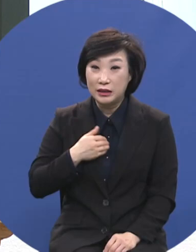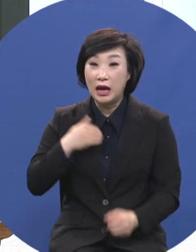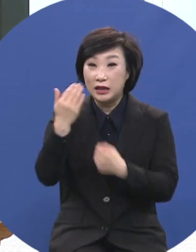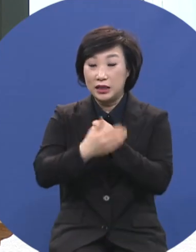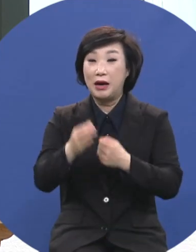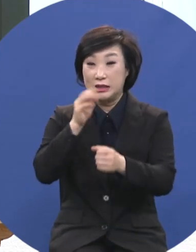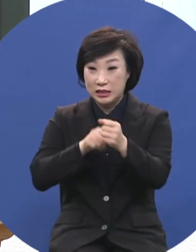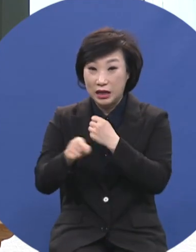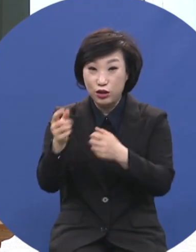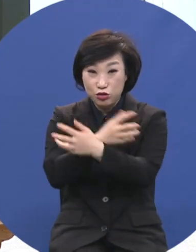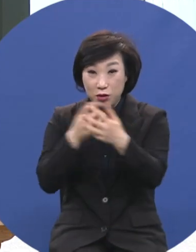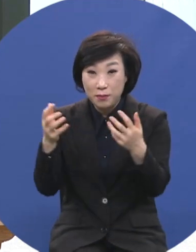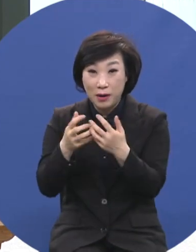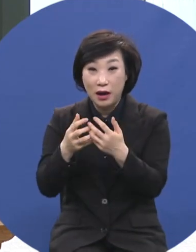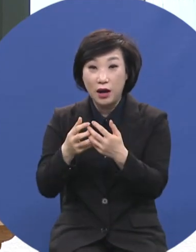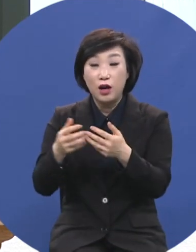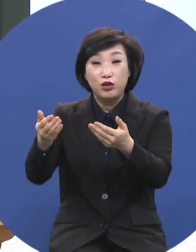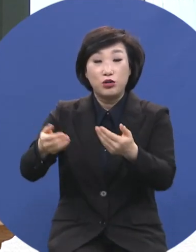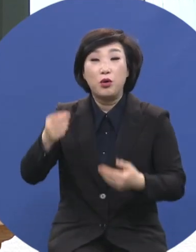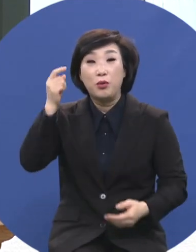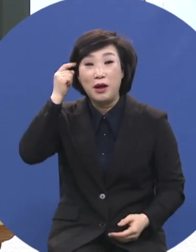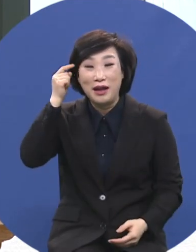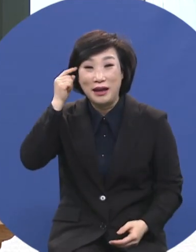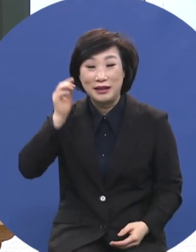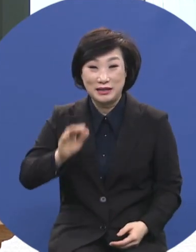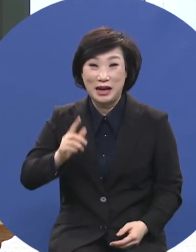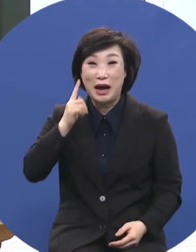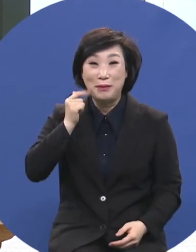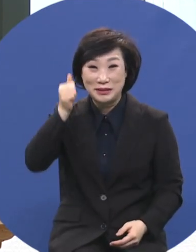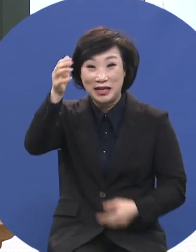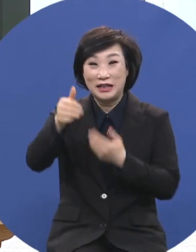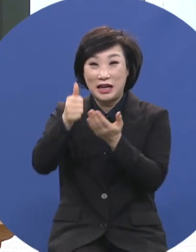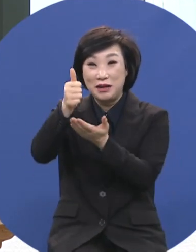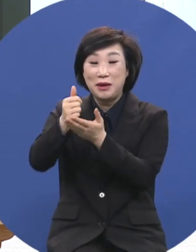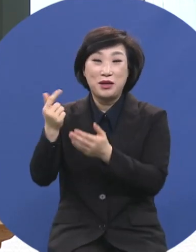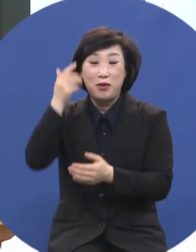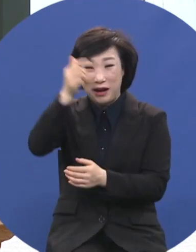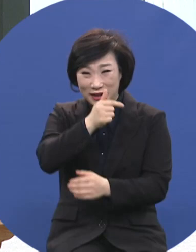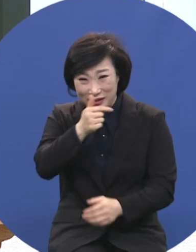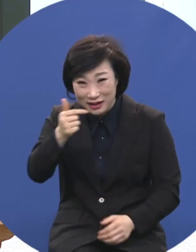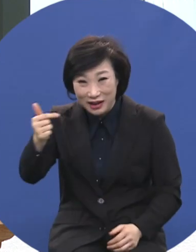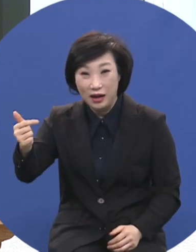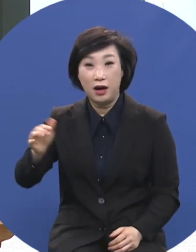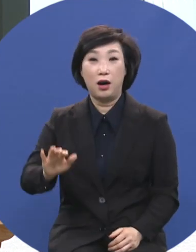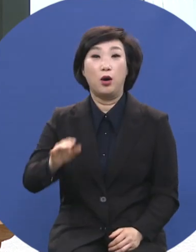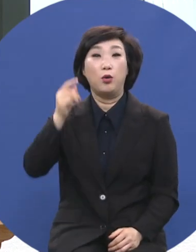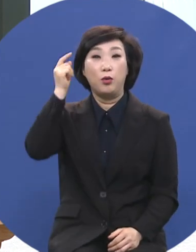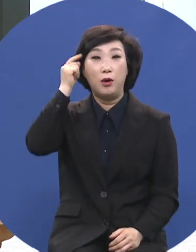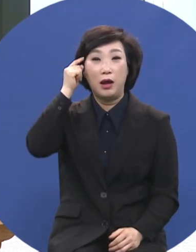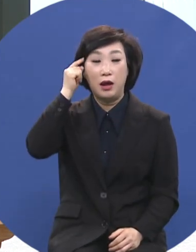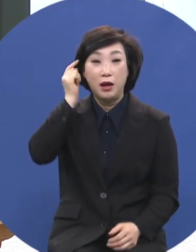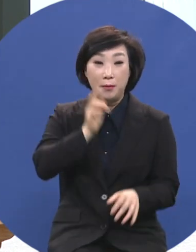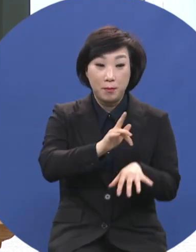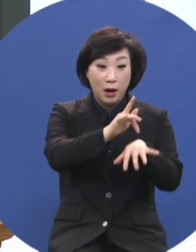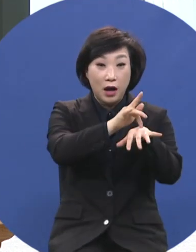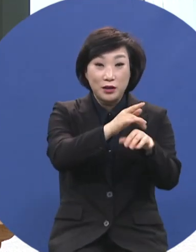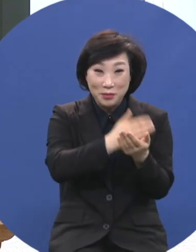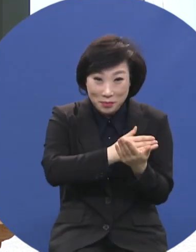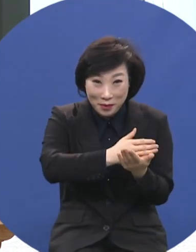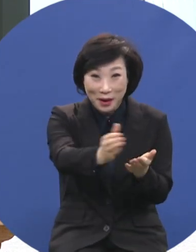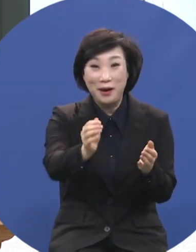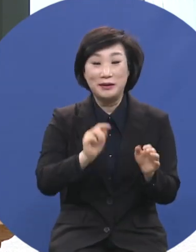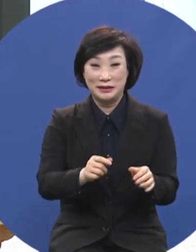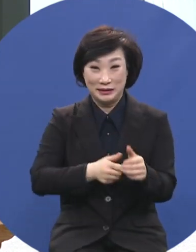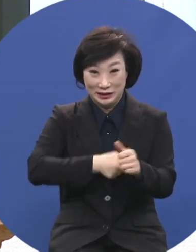은혜와 진리가 충만하게 주는 것은 아버지의 큰 영광이다. 왜? 마귀를